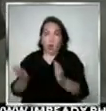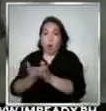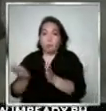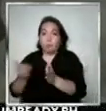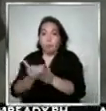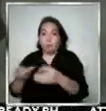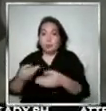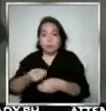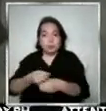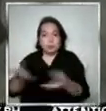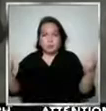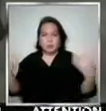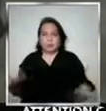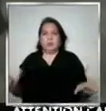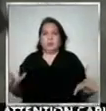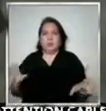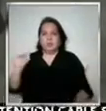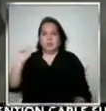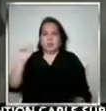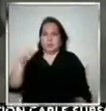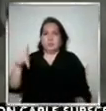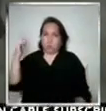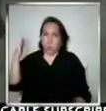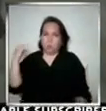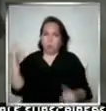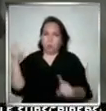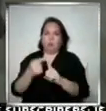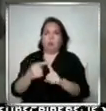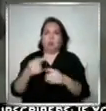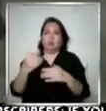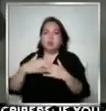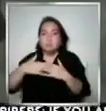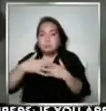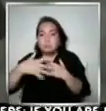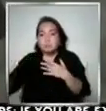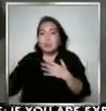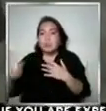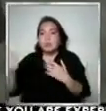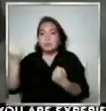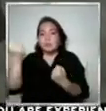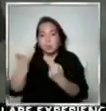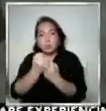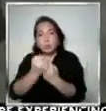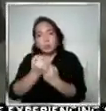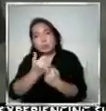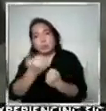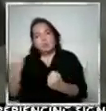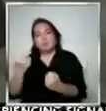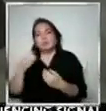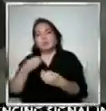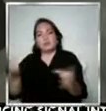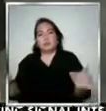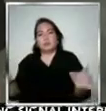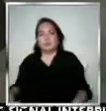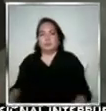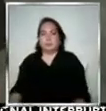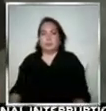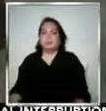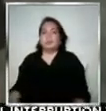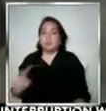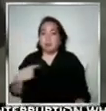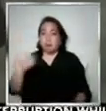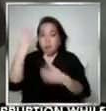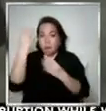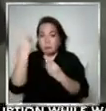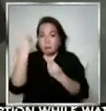naman ng kanilang supplemental SAP sa iba pang mga residente. Samantala, COVID update naman tayo dito sa lungsod ng Pasig. Umabot na po sa 381 ang mga